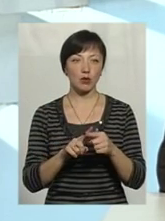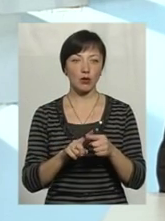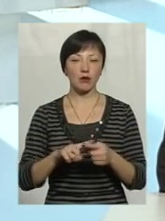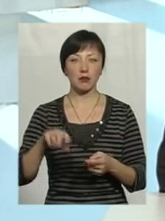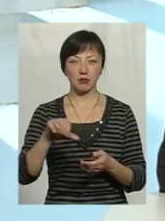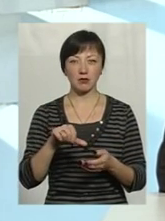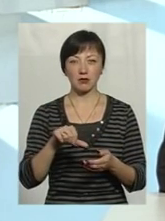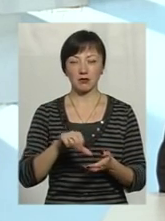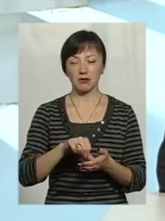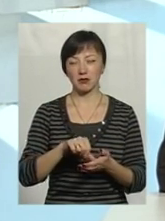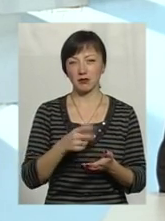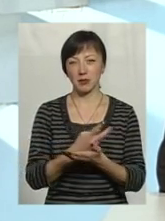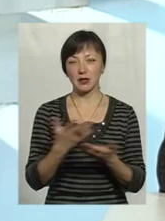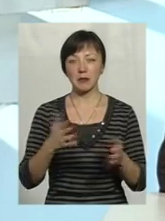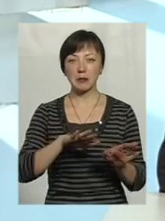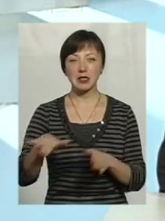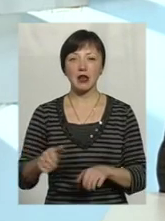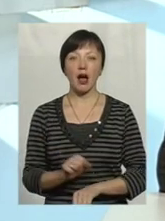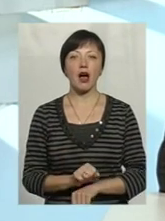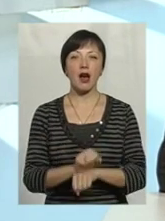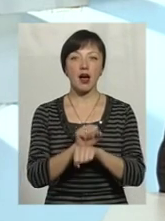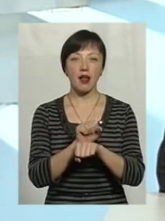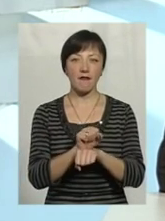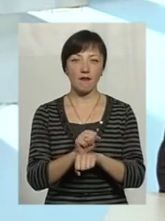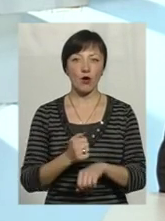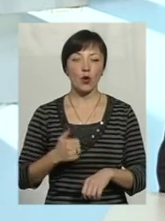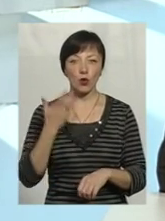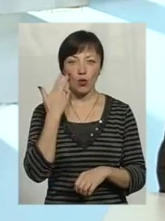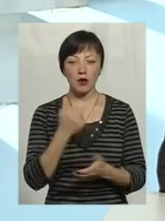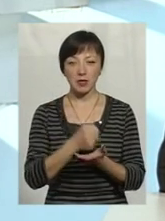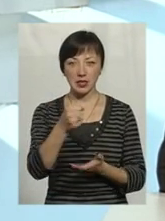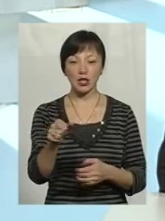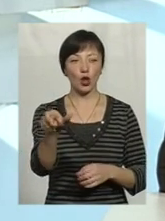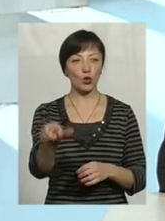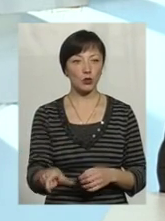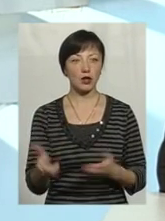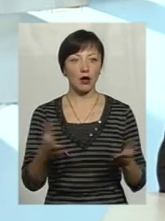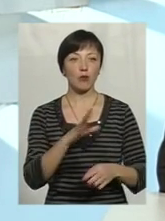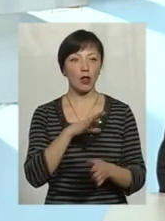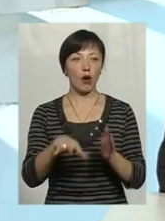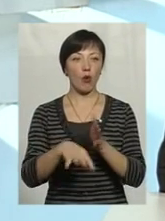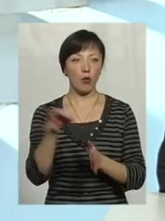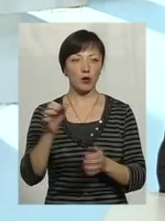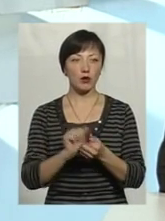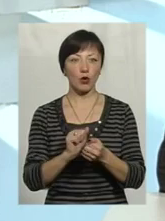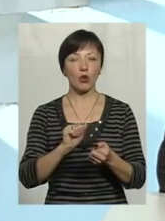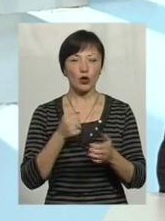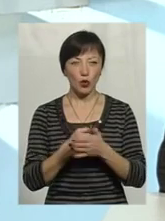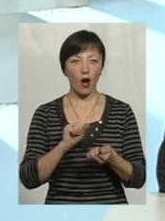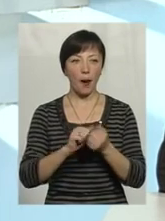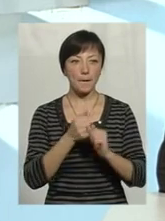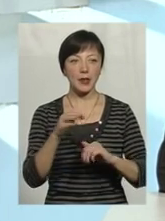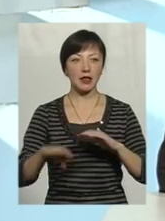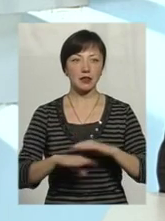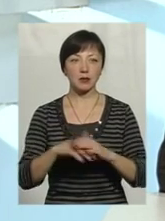той момент після революції, коли призначали людину, яка була обрана до Кам'янецької районної ради